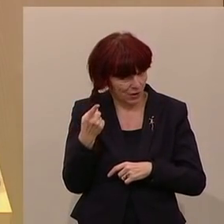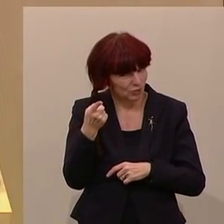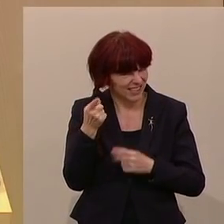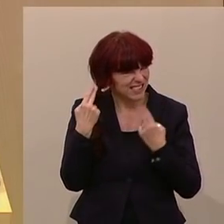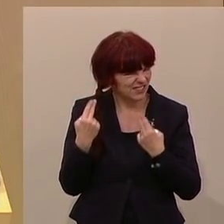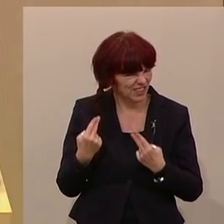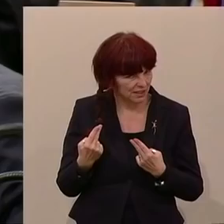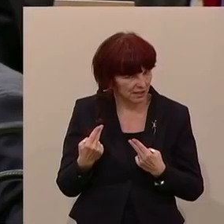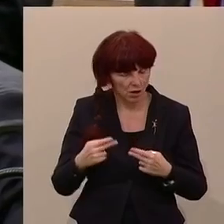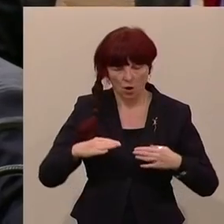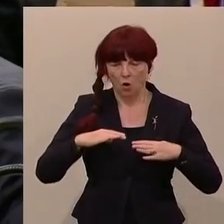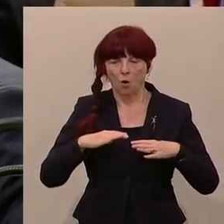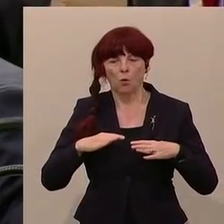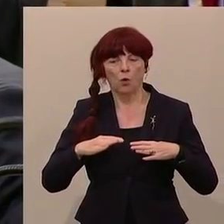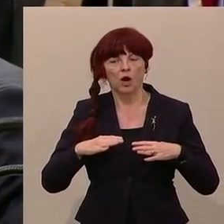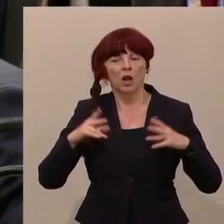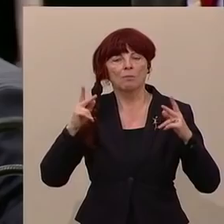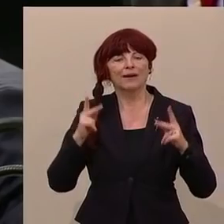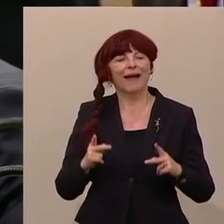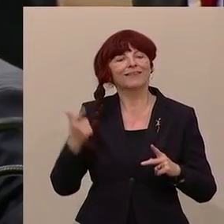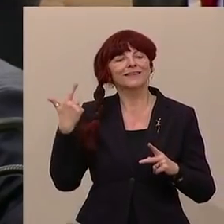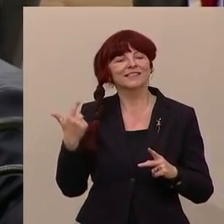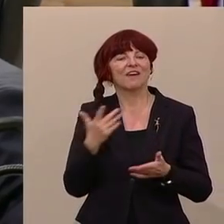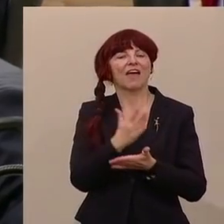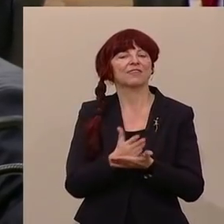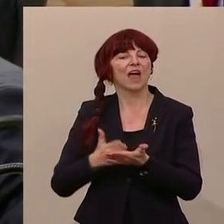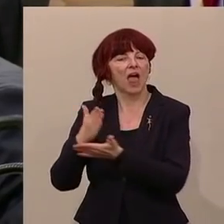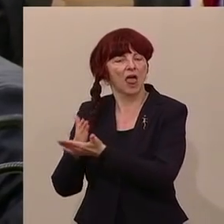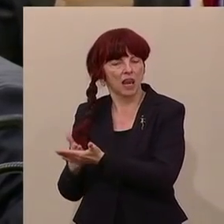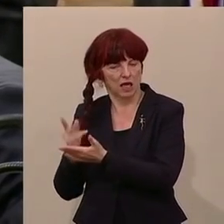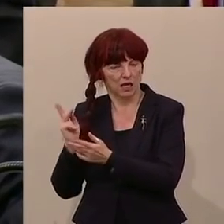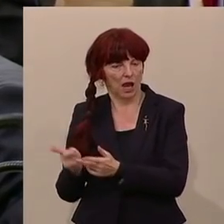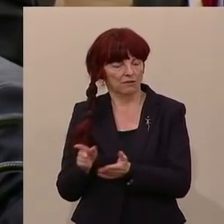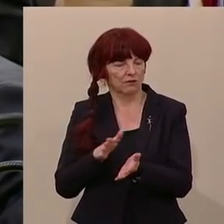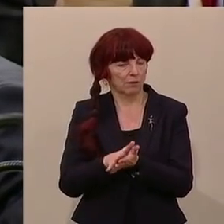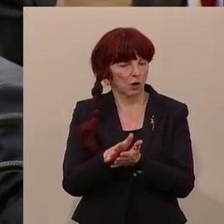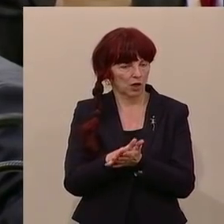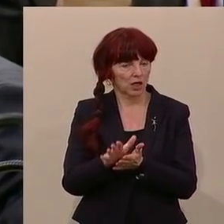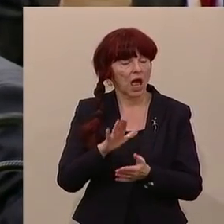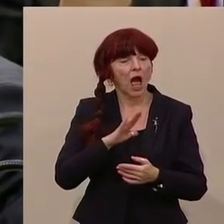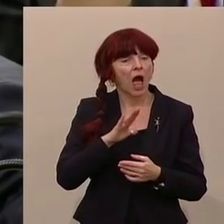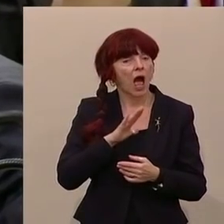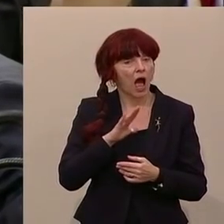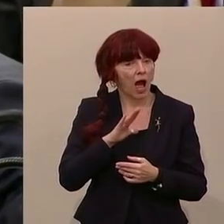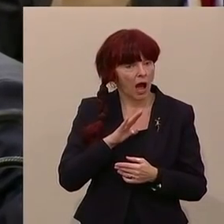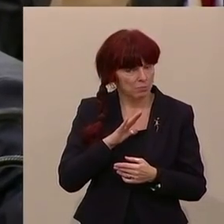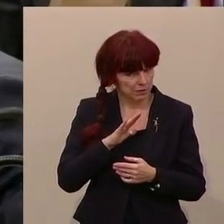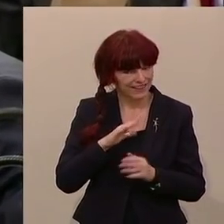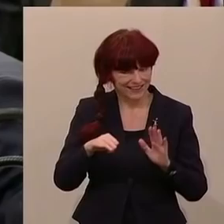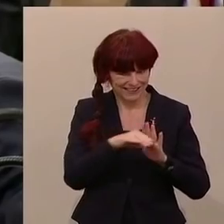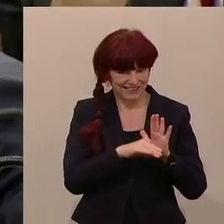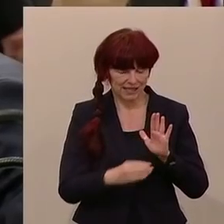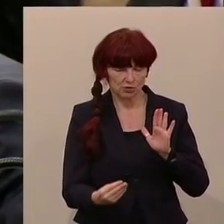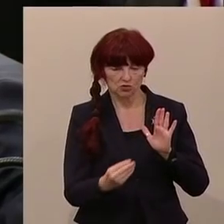steht, Urlaub kann in zwei Teilen konsumiert werden. Wobei aber laut Gesetz